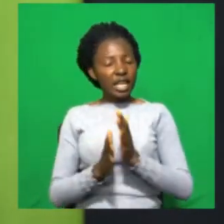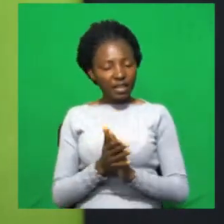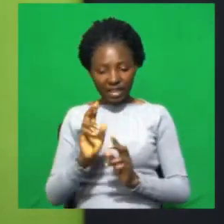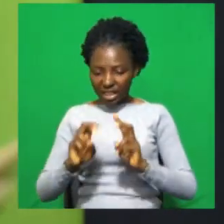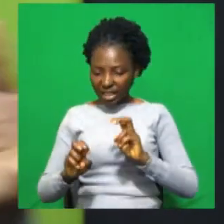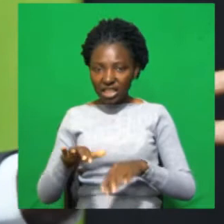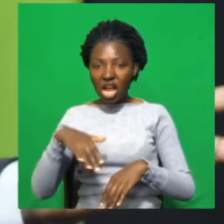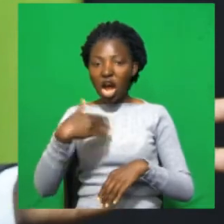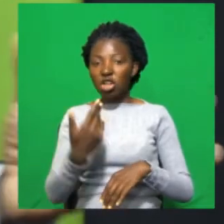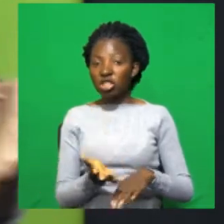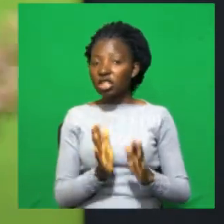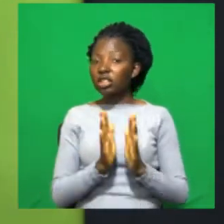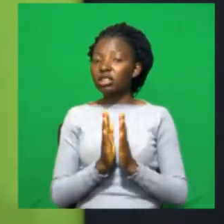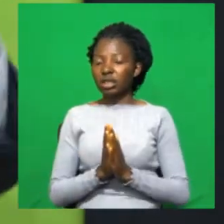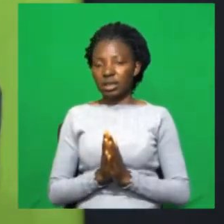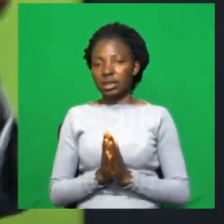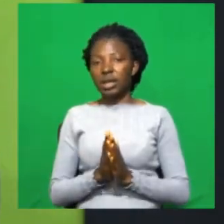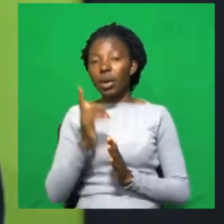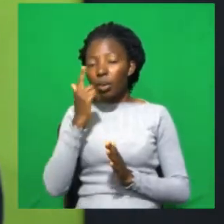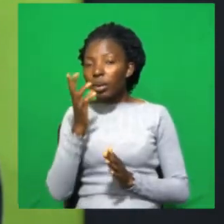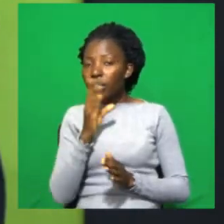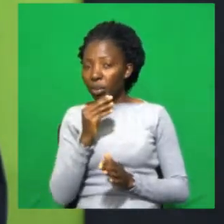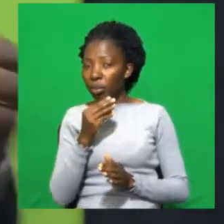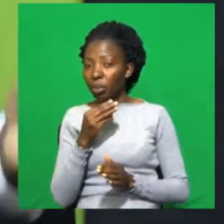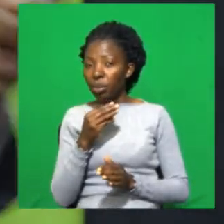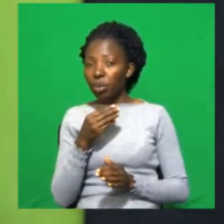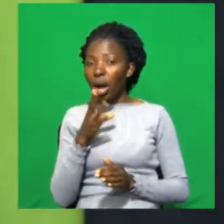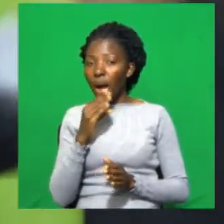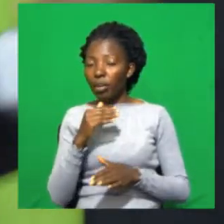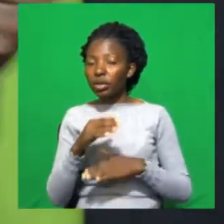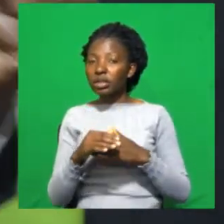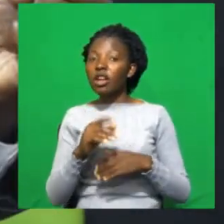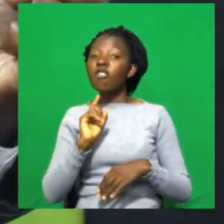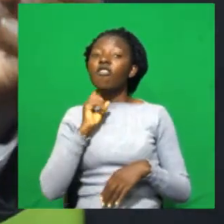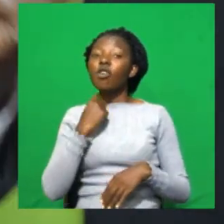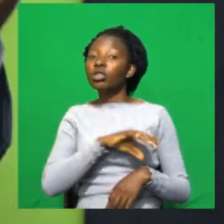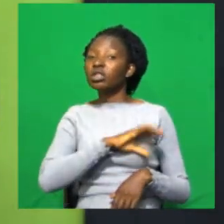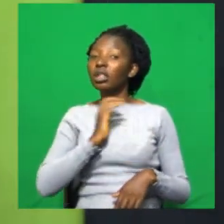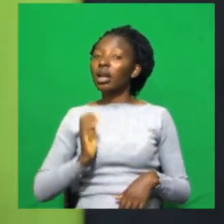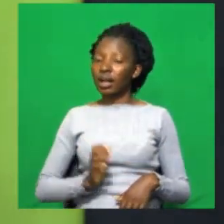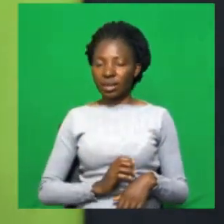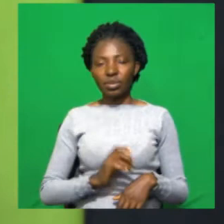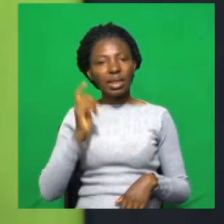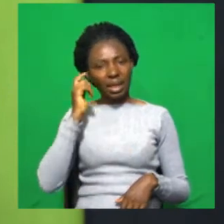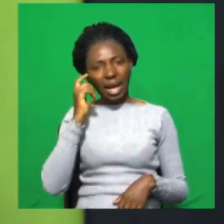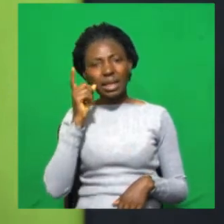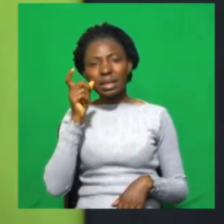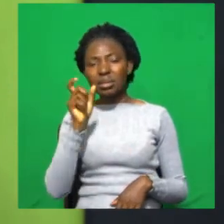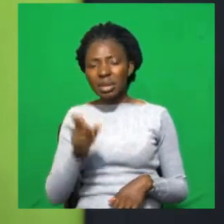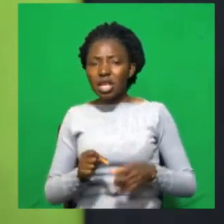musamutsvage. Pane vanhu vakadzi kuti antichrist ka vari kuti anti vari kutoona kunge munhu